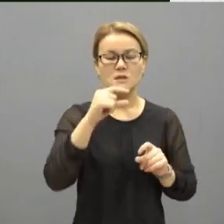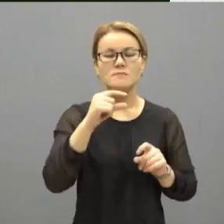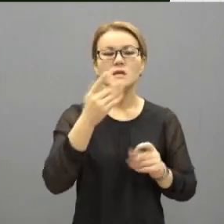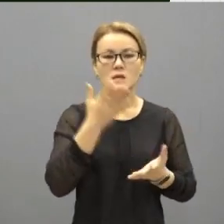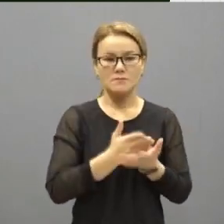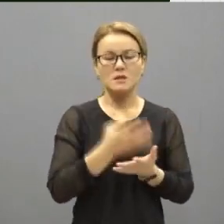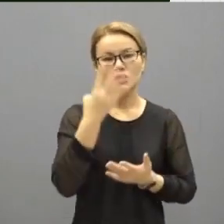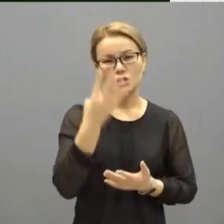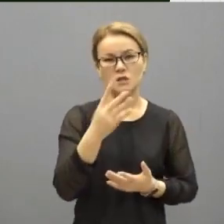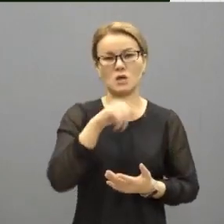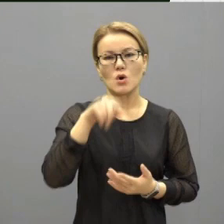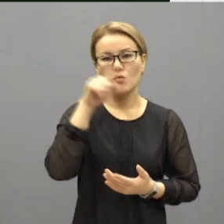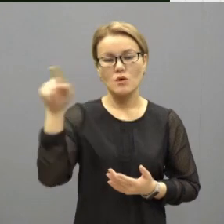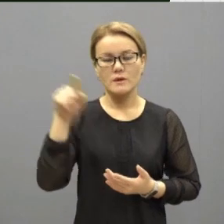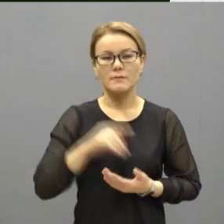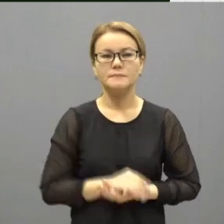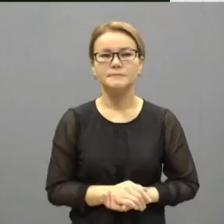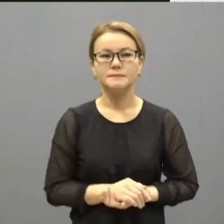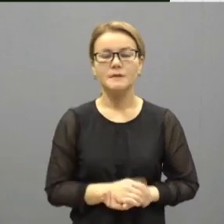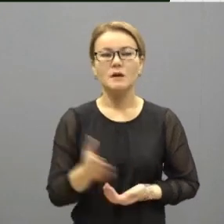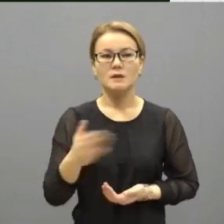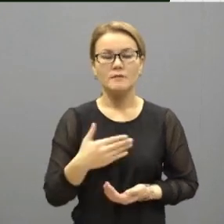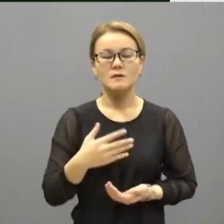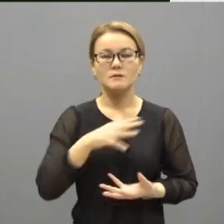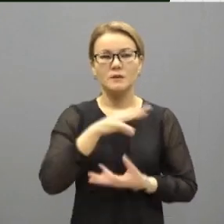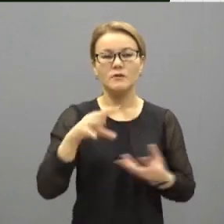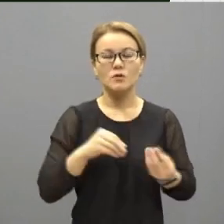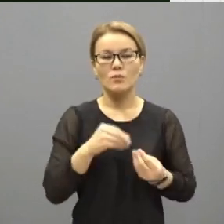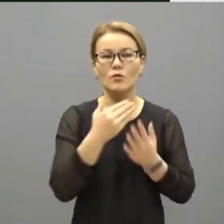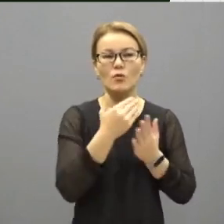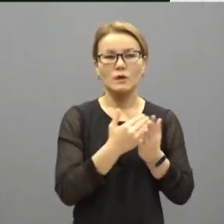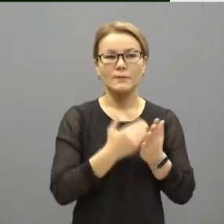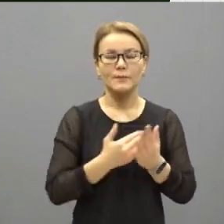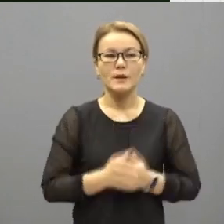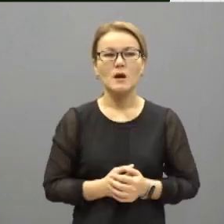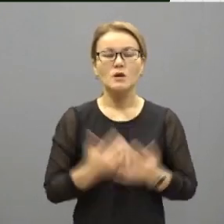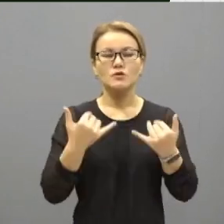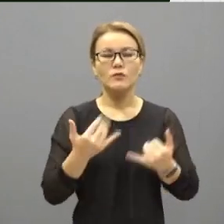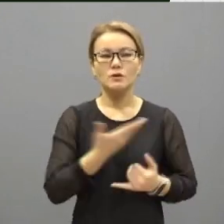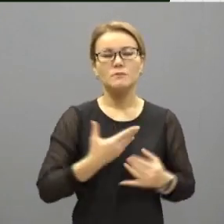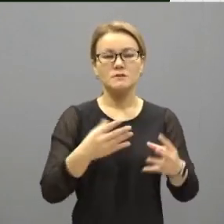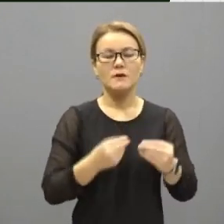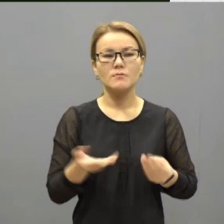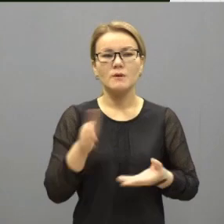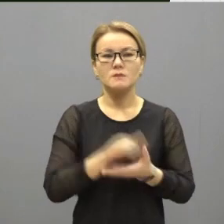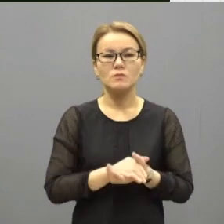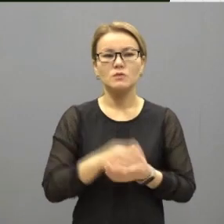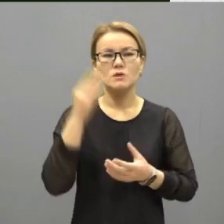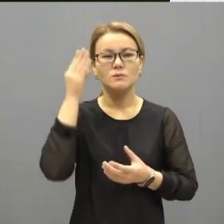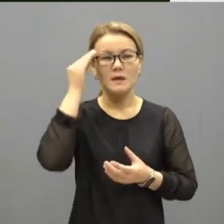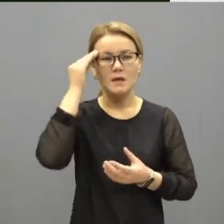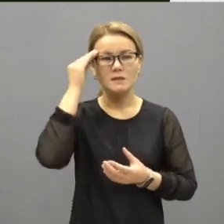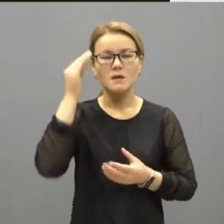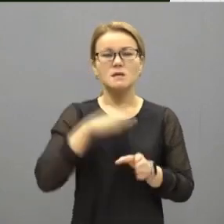4 действительных корня. Давайте теперь подведем итоги урока. Сегодня мы с вами познакомились с